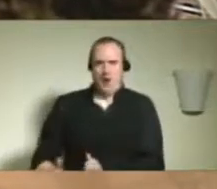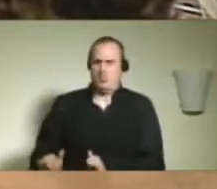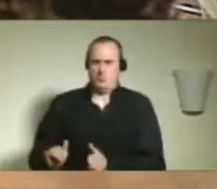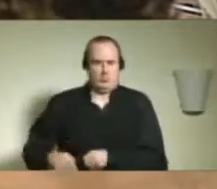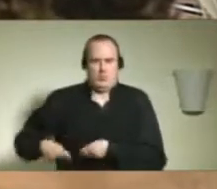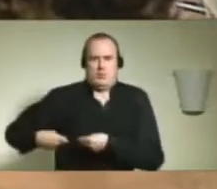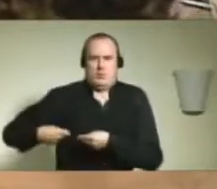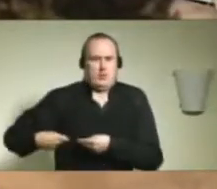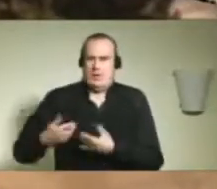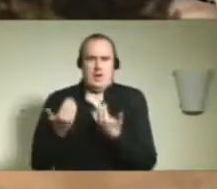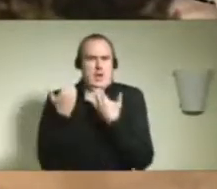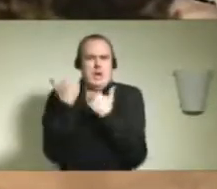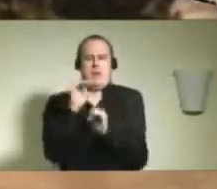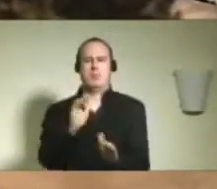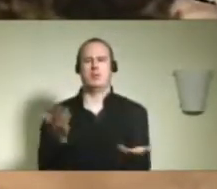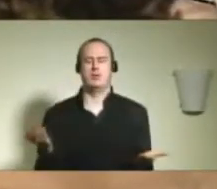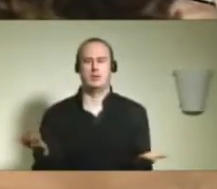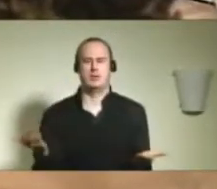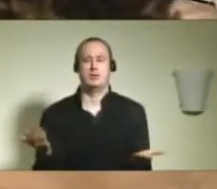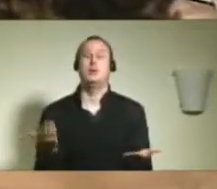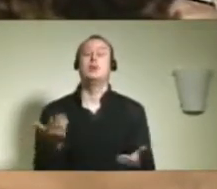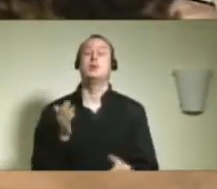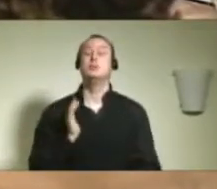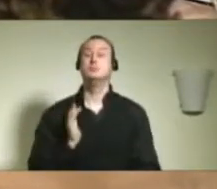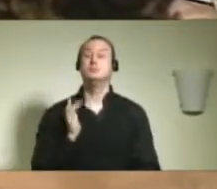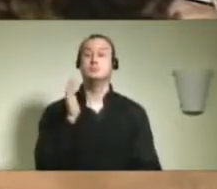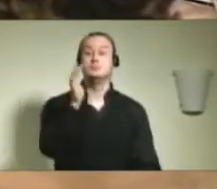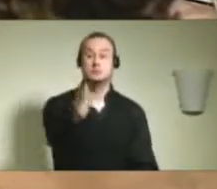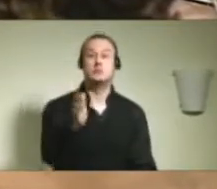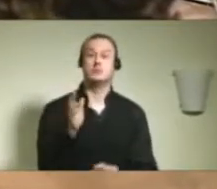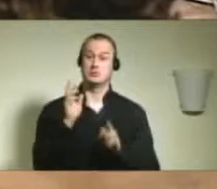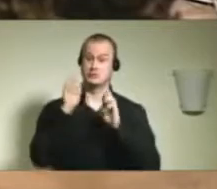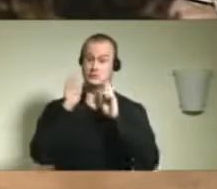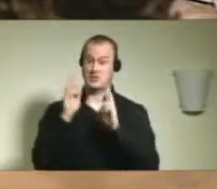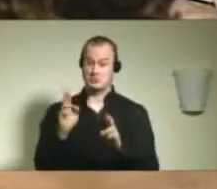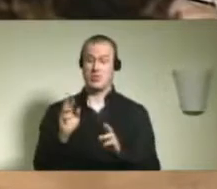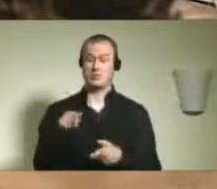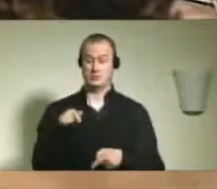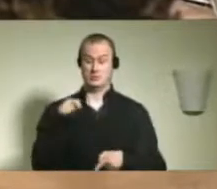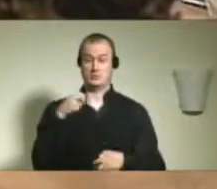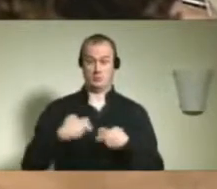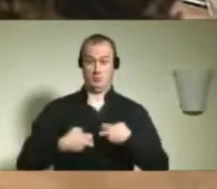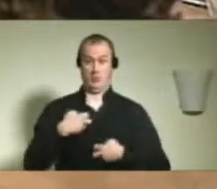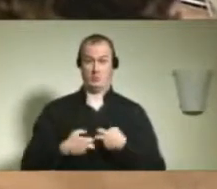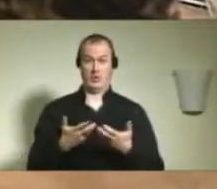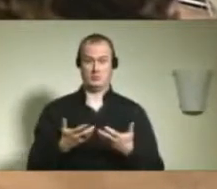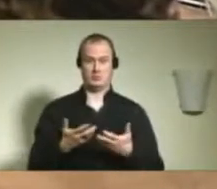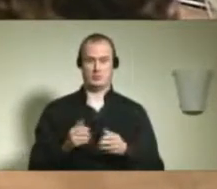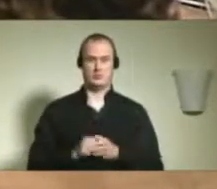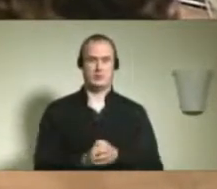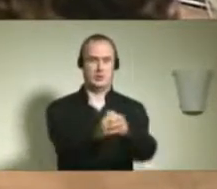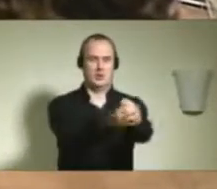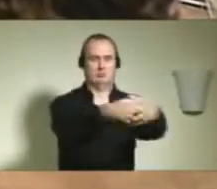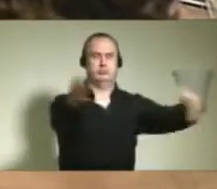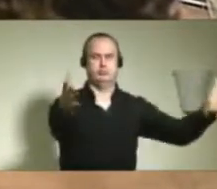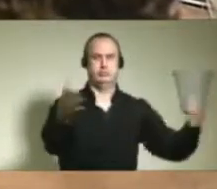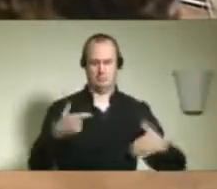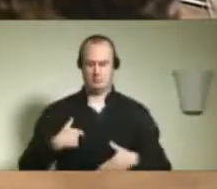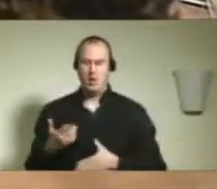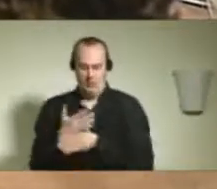j'espère qu'on pourra trouver une solution à cela et qu'on ne revivra pas ce problème à